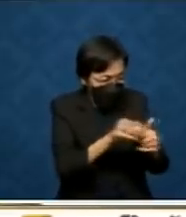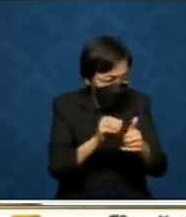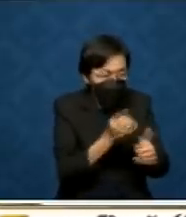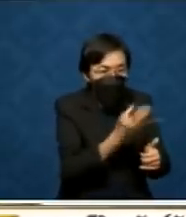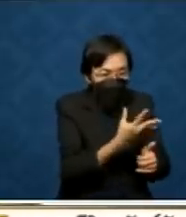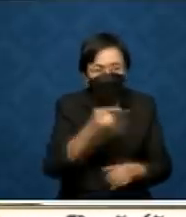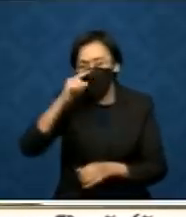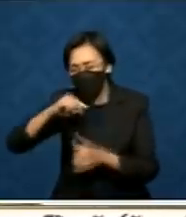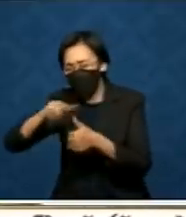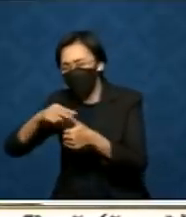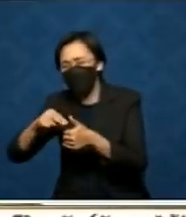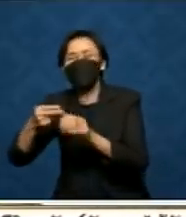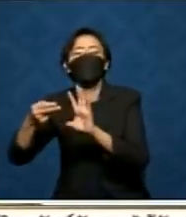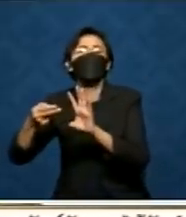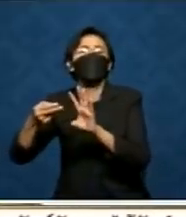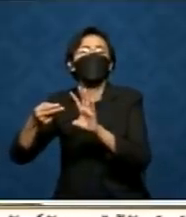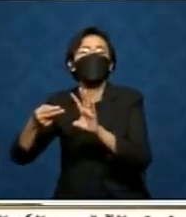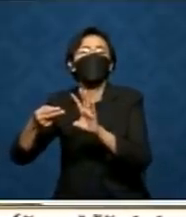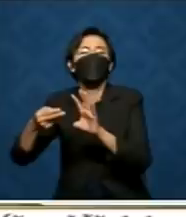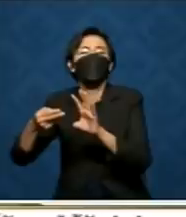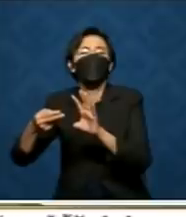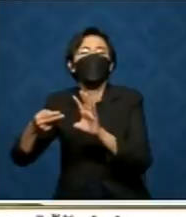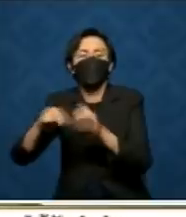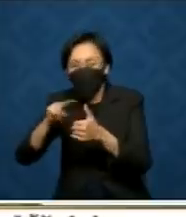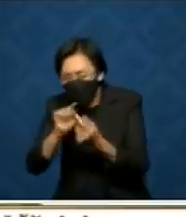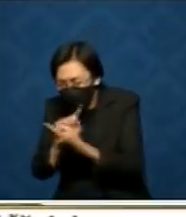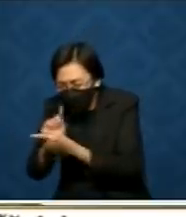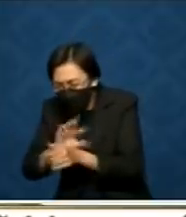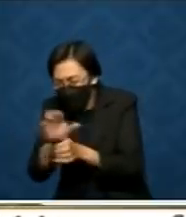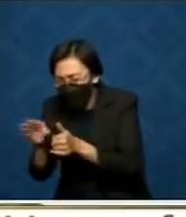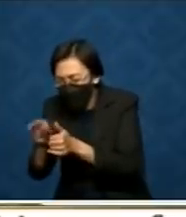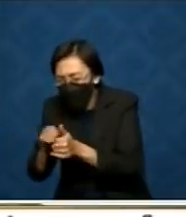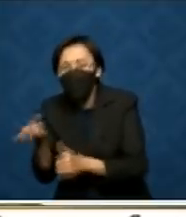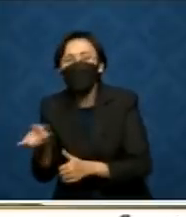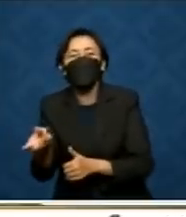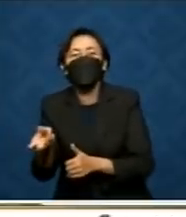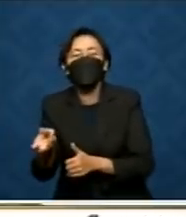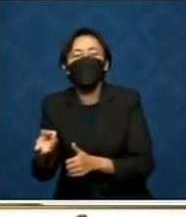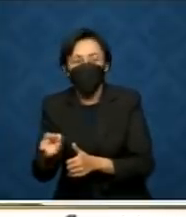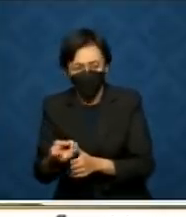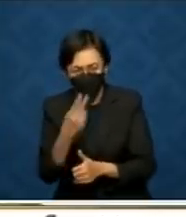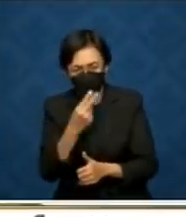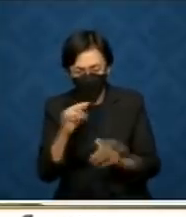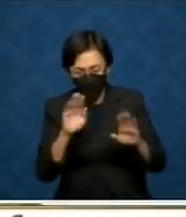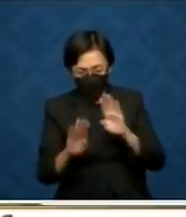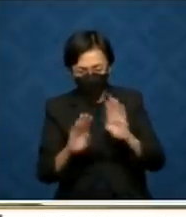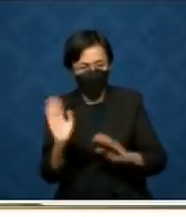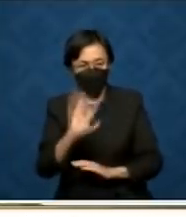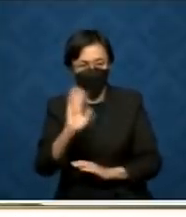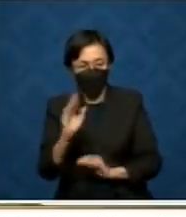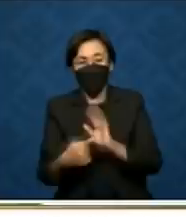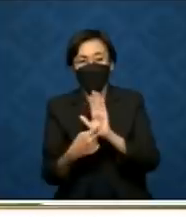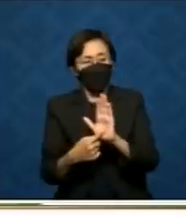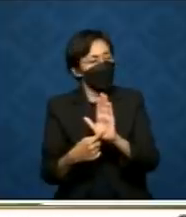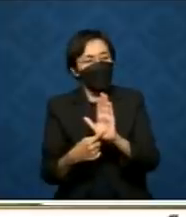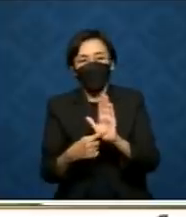เราตรวจ 40000มันก็เจอน้อยกว่างกฤษถ้าท่านต้องไปดูดีๆท่านอย่าไปคิดว่าซื้อแบบนี้